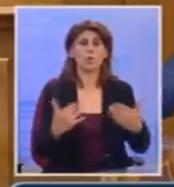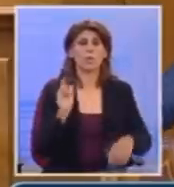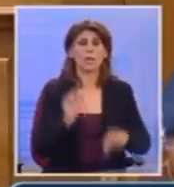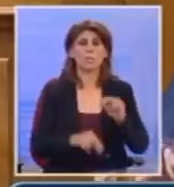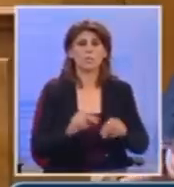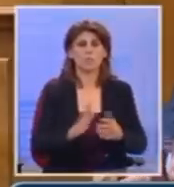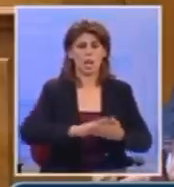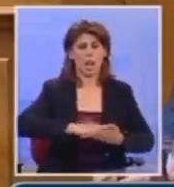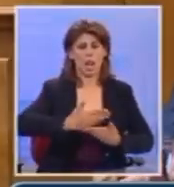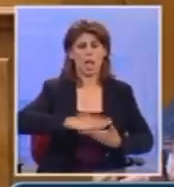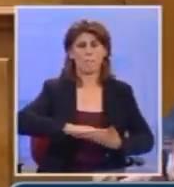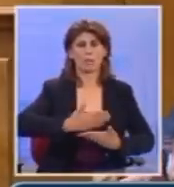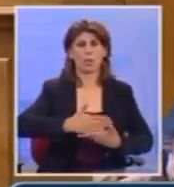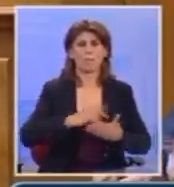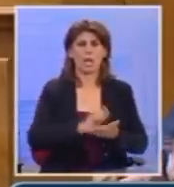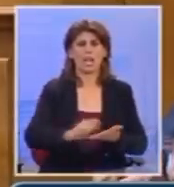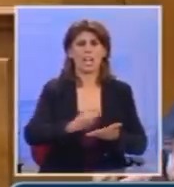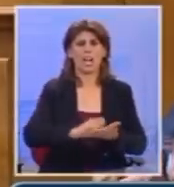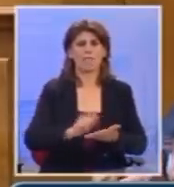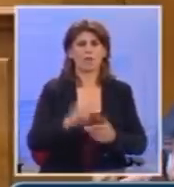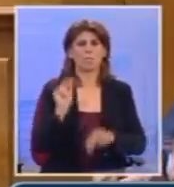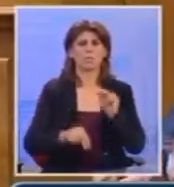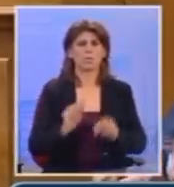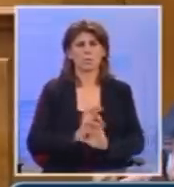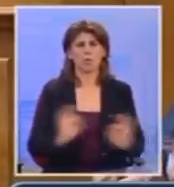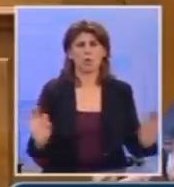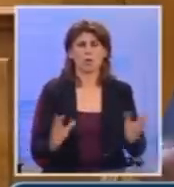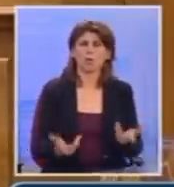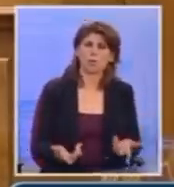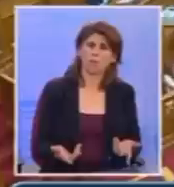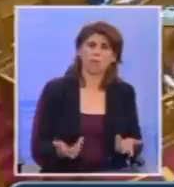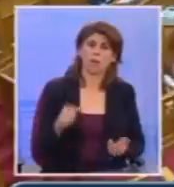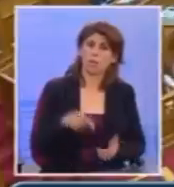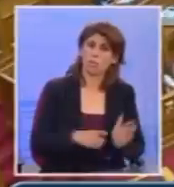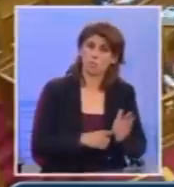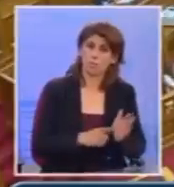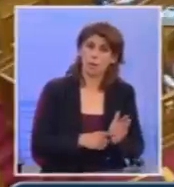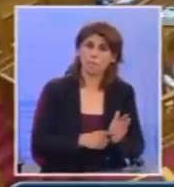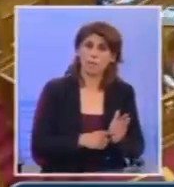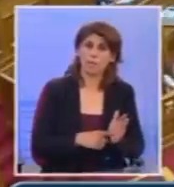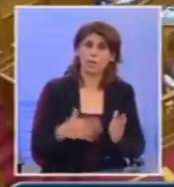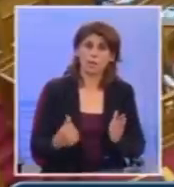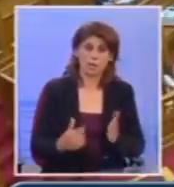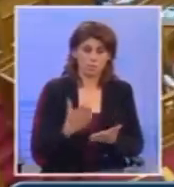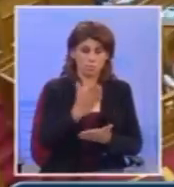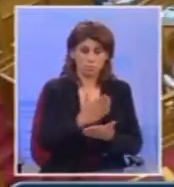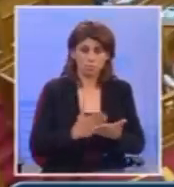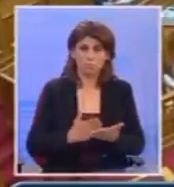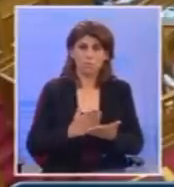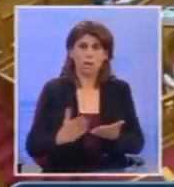από το λάπτοπ μας, από τα γραφεία μας? Εδώ πρέπει να βάλουμε κάποιες διαχωριστικές